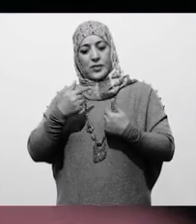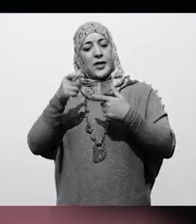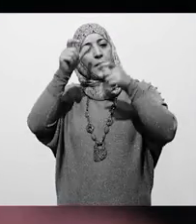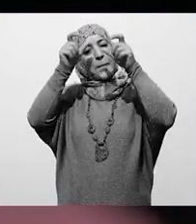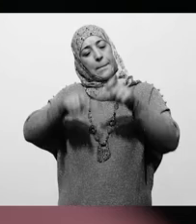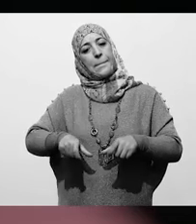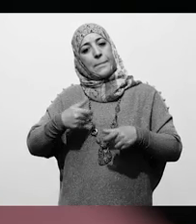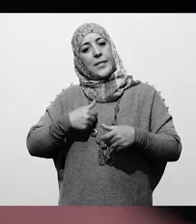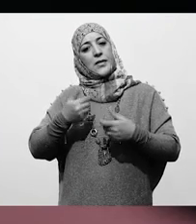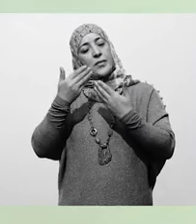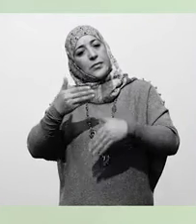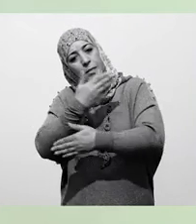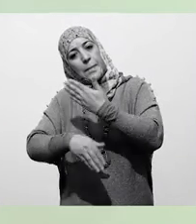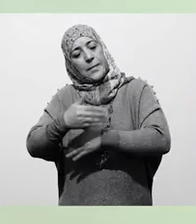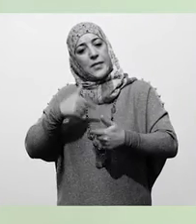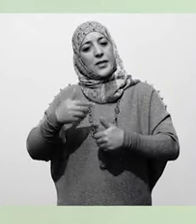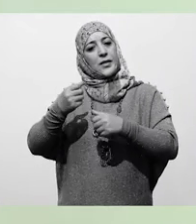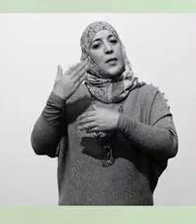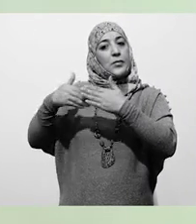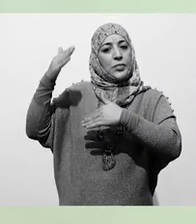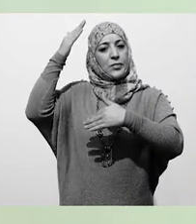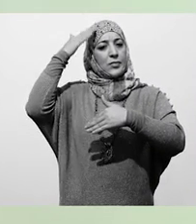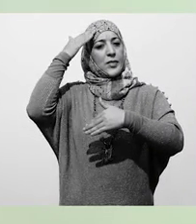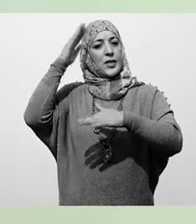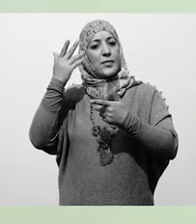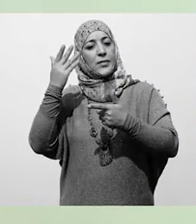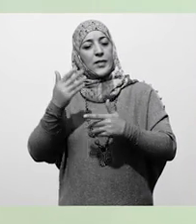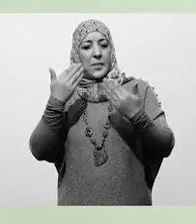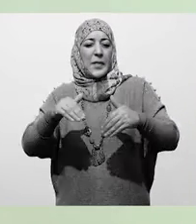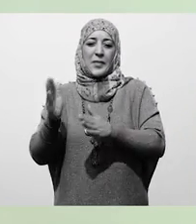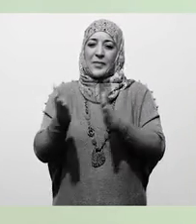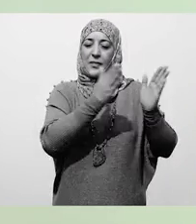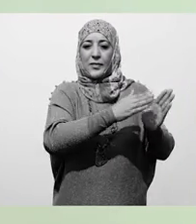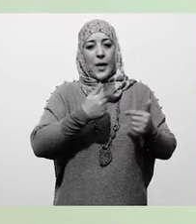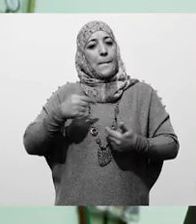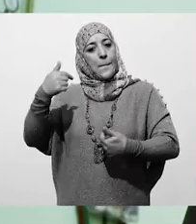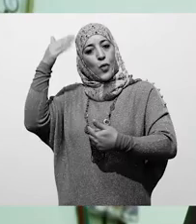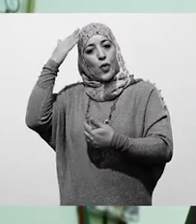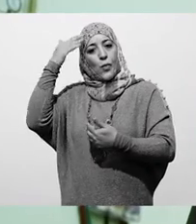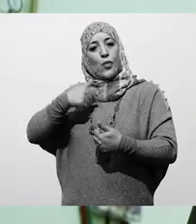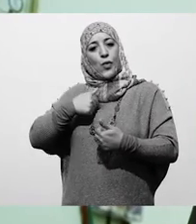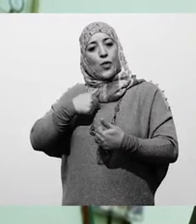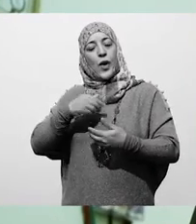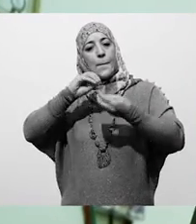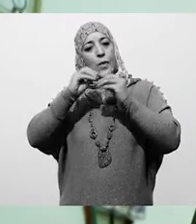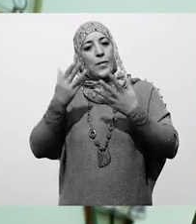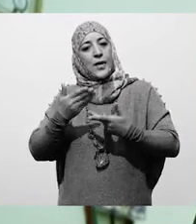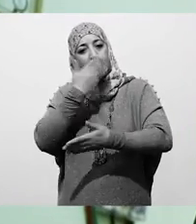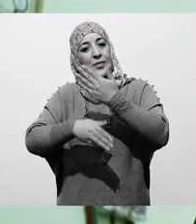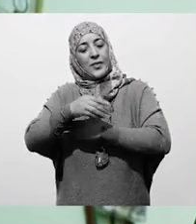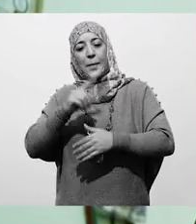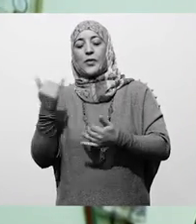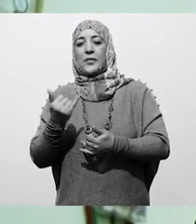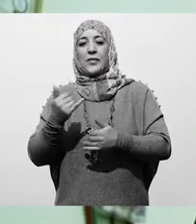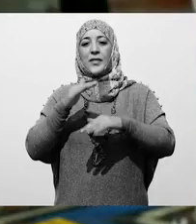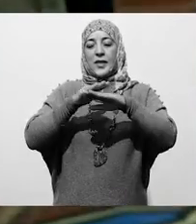Je me vois en tant que personne qui a des capacités spécifiques plutôt qu'en handicap parce que pour moi, la